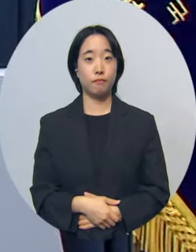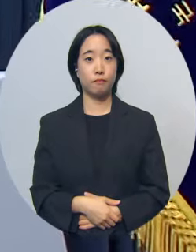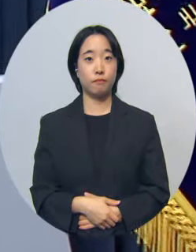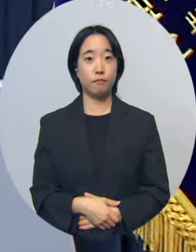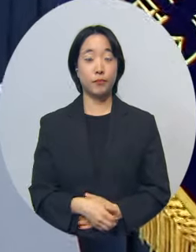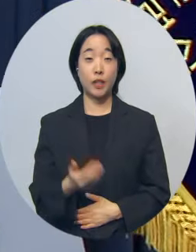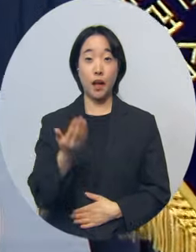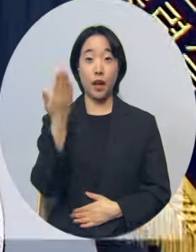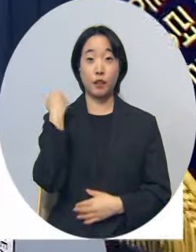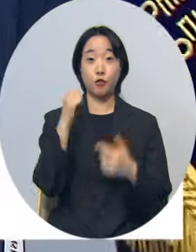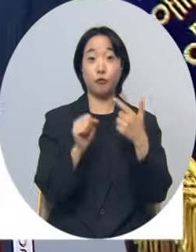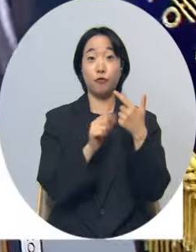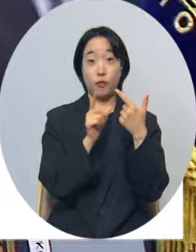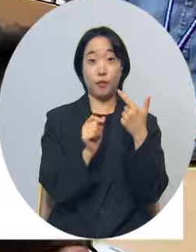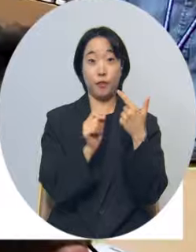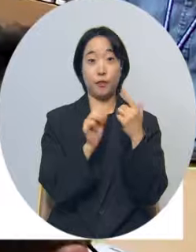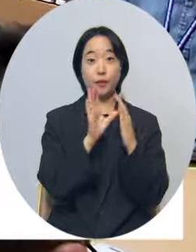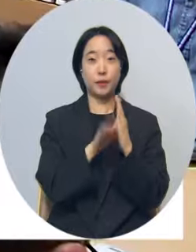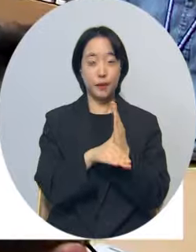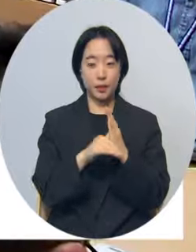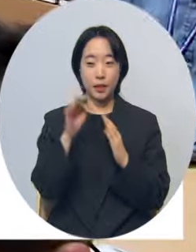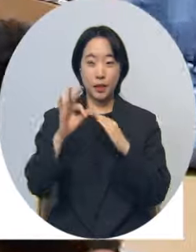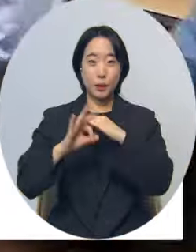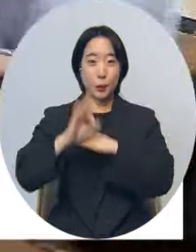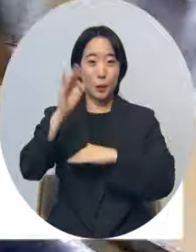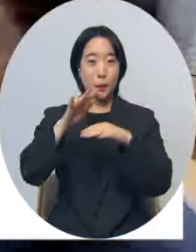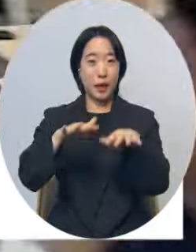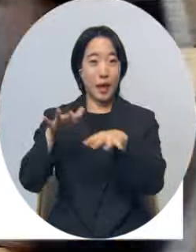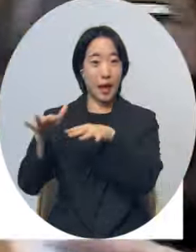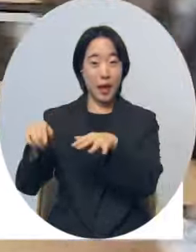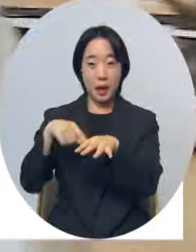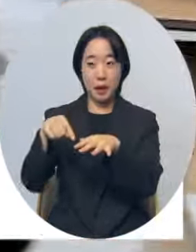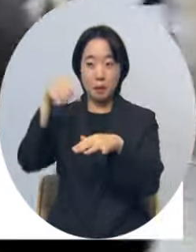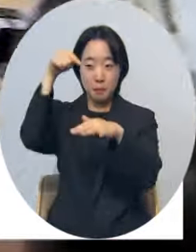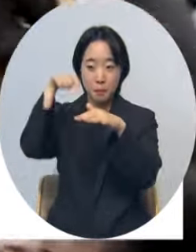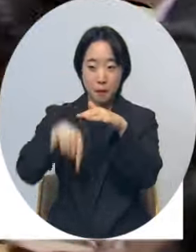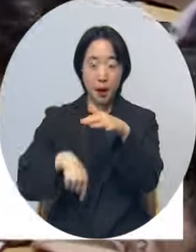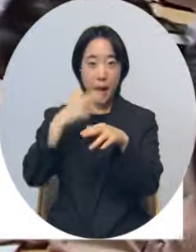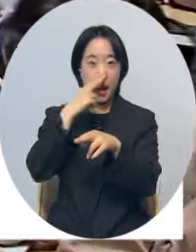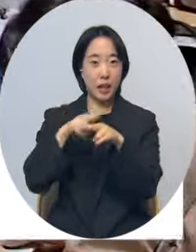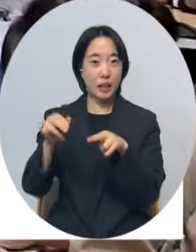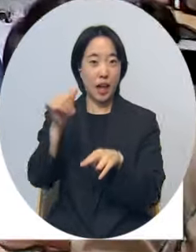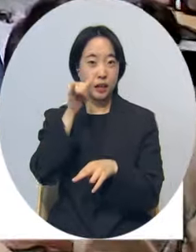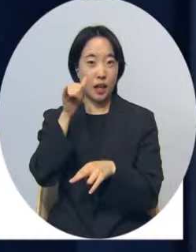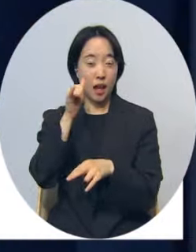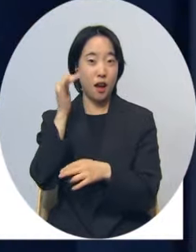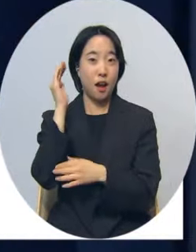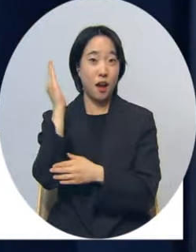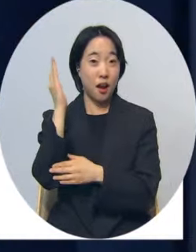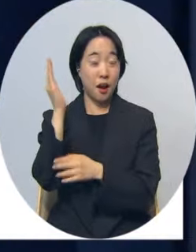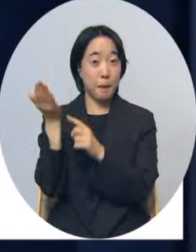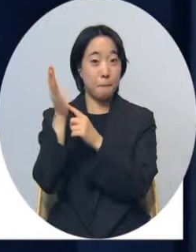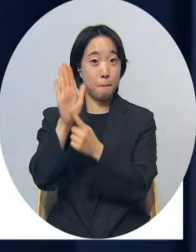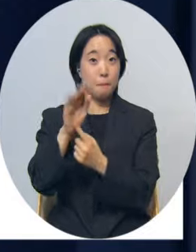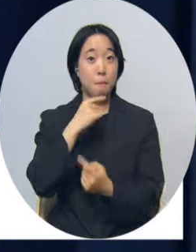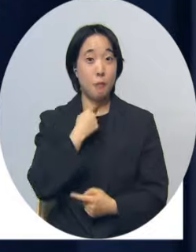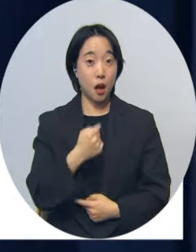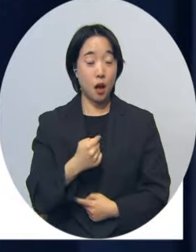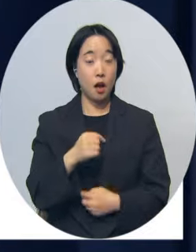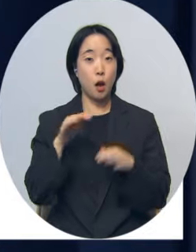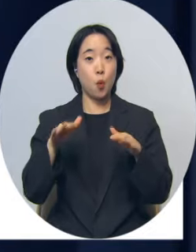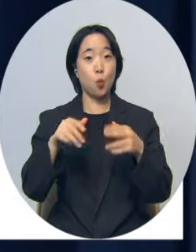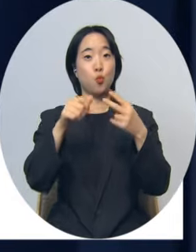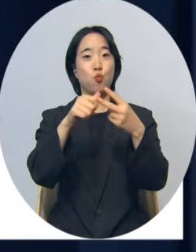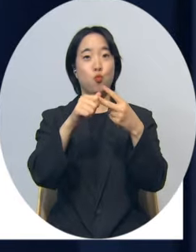지난 6월 동해 석유와 가스전 개발 계획을 국민에게 직접 설명했던 윤석열 대통령. 이후 두 번째 국정 브리핑이